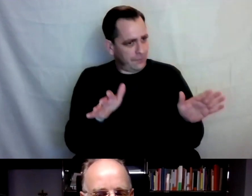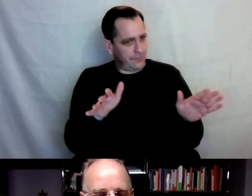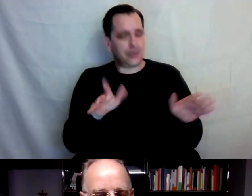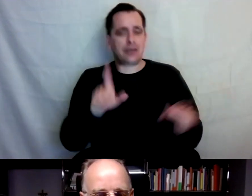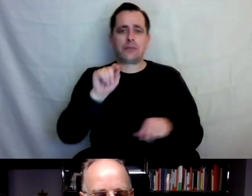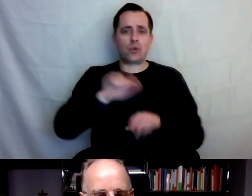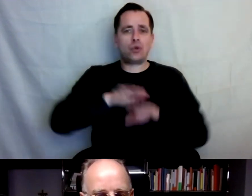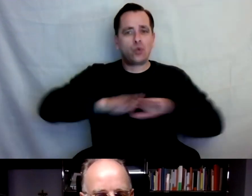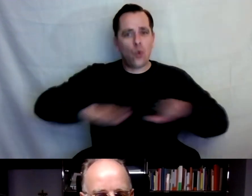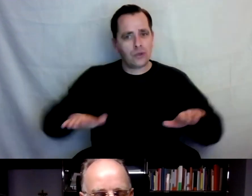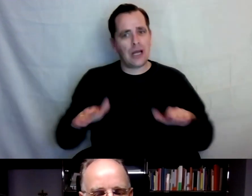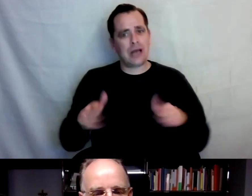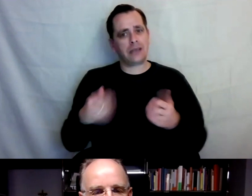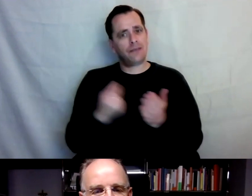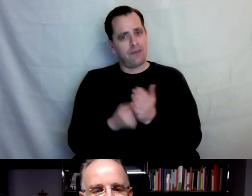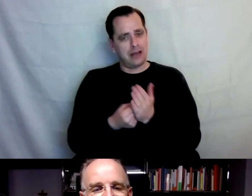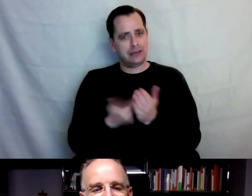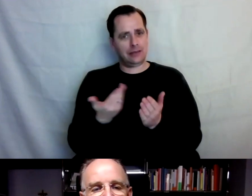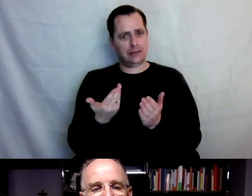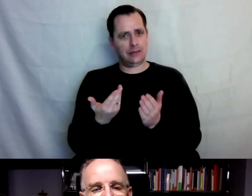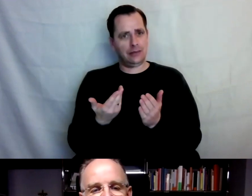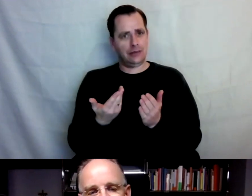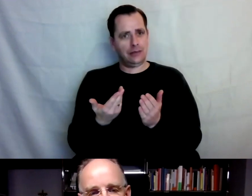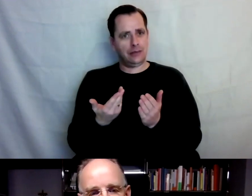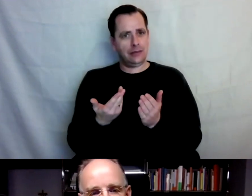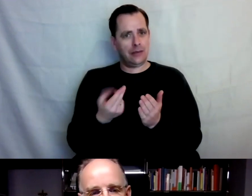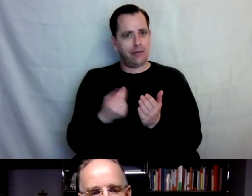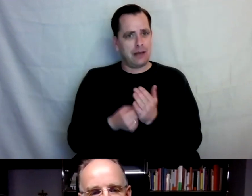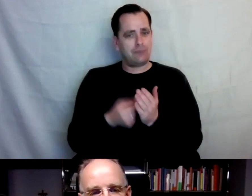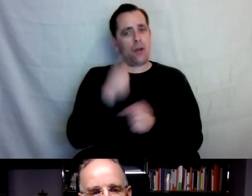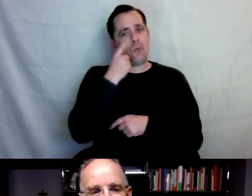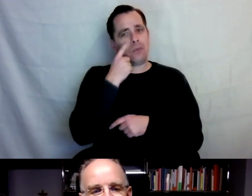uns antreibt, das Diktum, jedes Leben zu schützen.